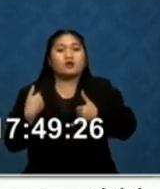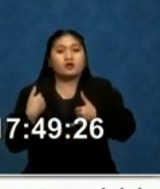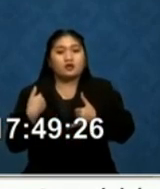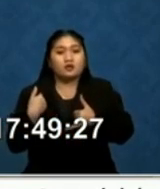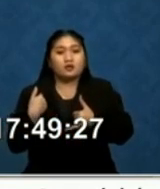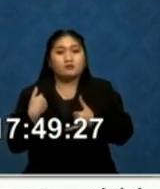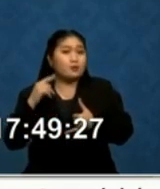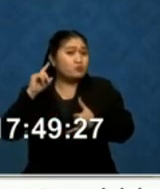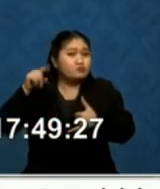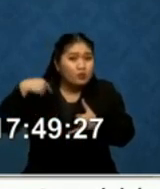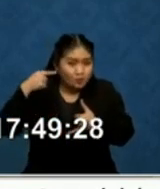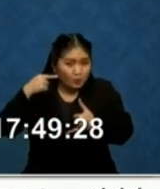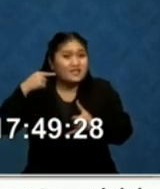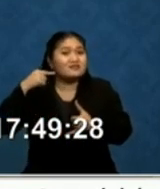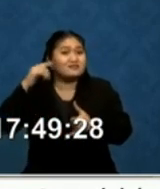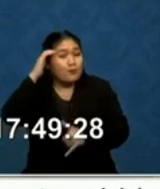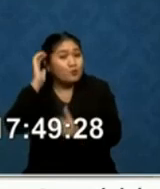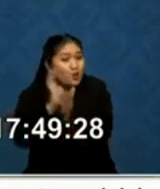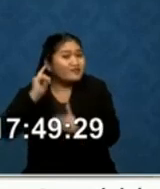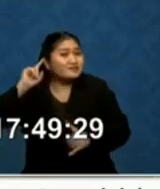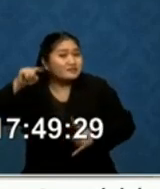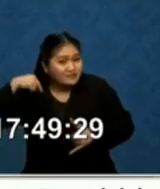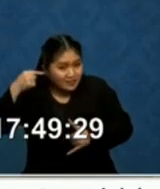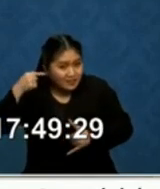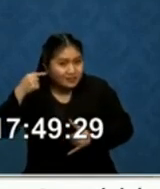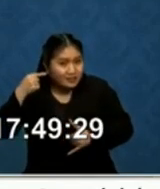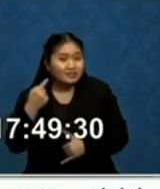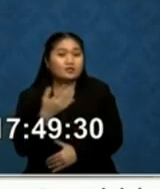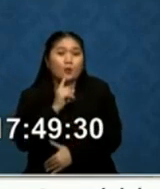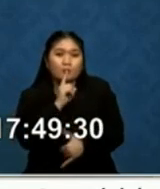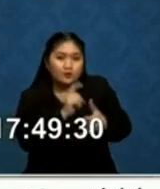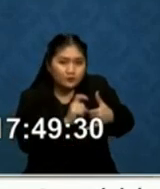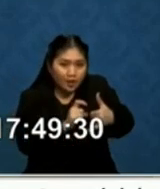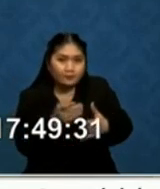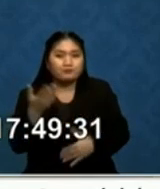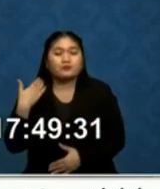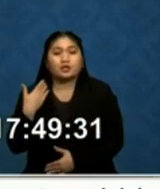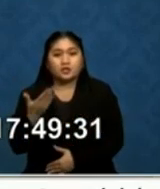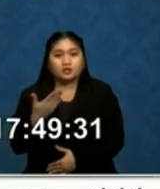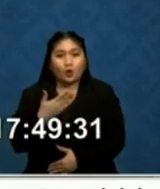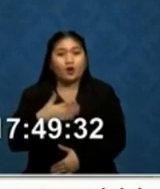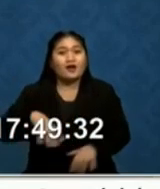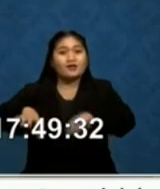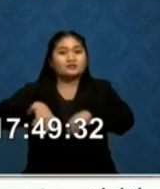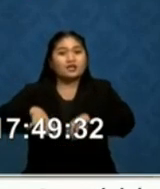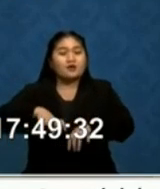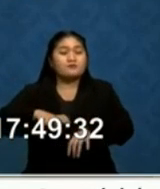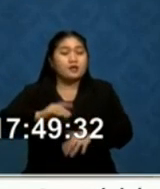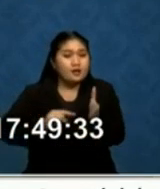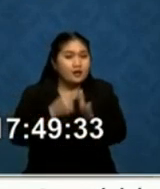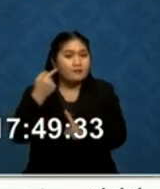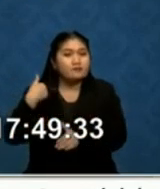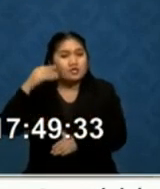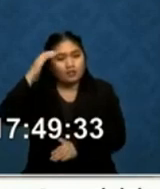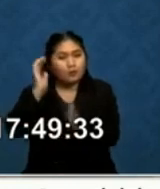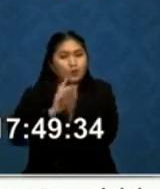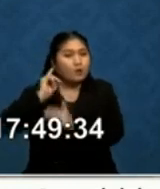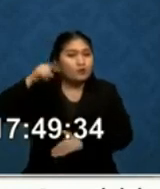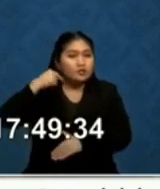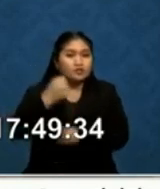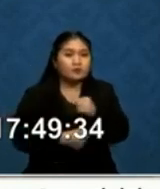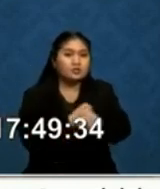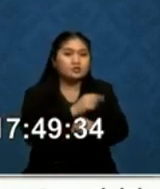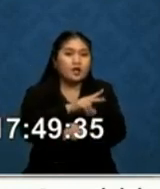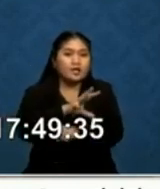วนหญิงค่ะหรือตำรวจหญิงนั่นเองค่ะประเทศไทยค่ะมีการจัดให้มีตำรวจหญิงมาตั้งแต่ปี2538ปั